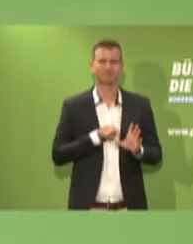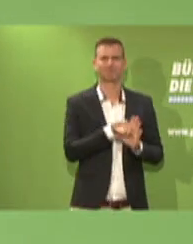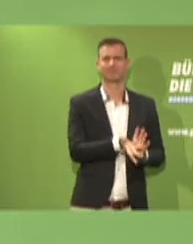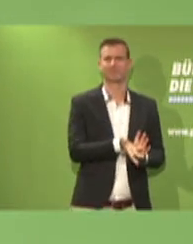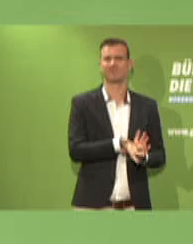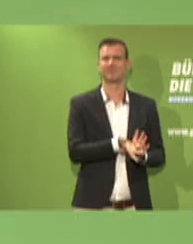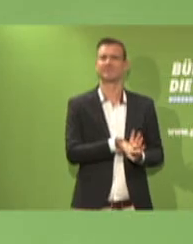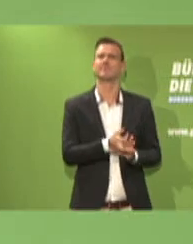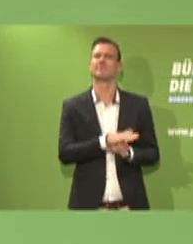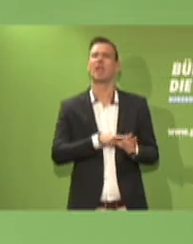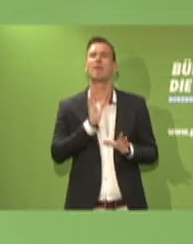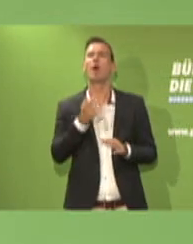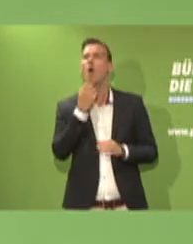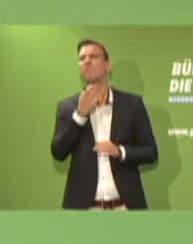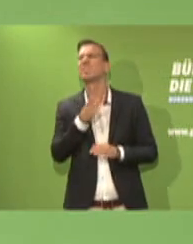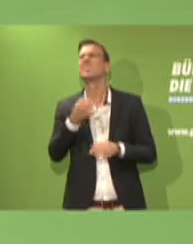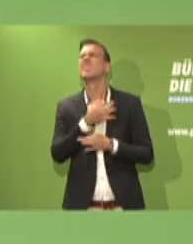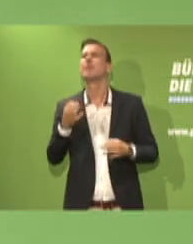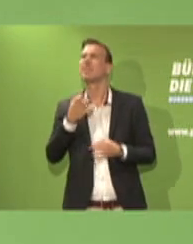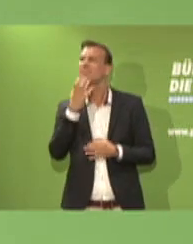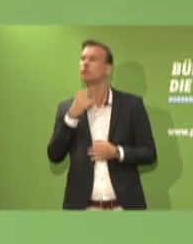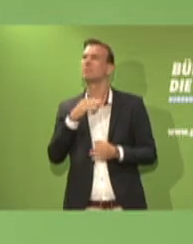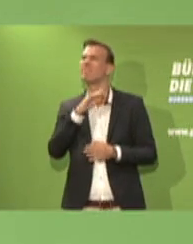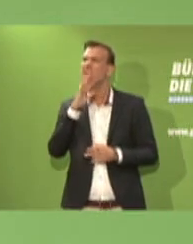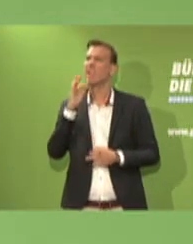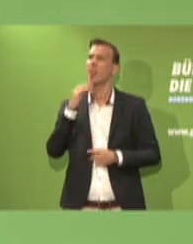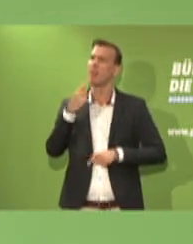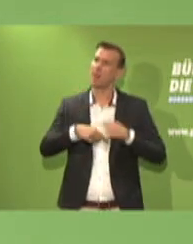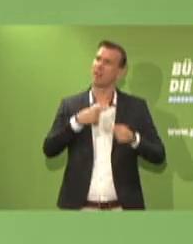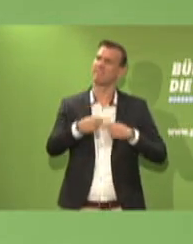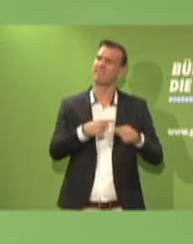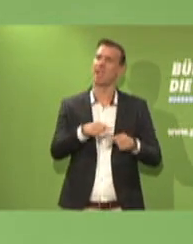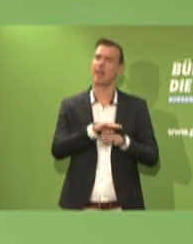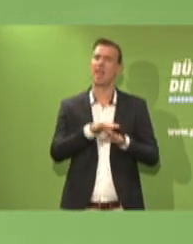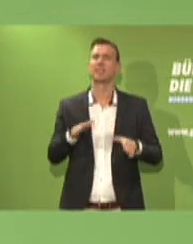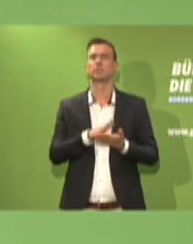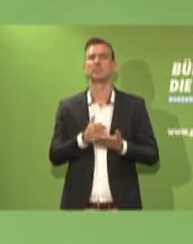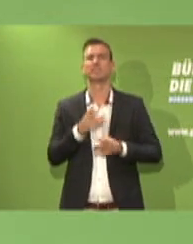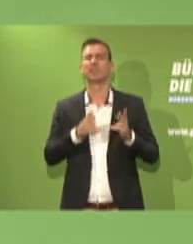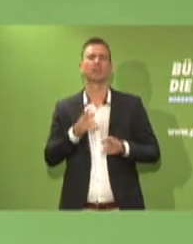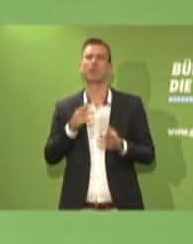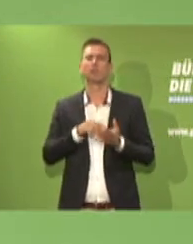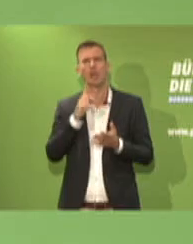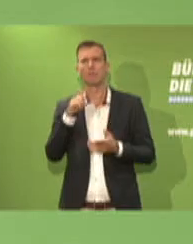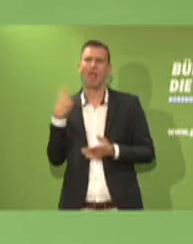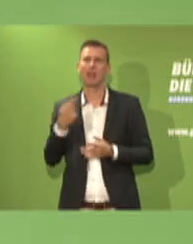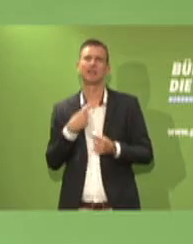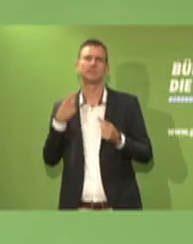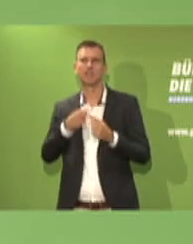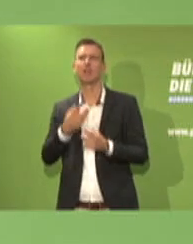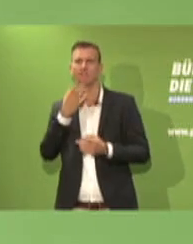wenn sich wahrscheinlich keiner wünscht, dass es zu vielen Verfahren vom Landesschiedsgericht kommt, weil letztlich, glaube ich, ist es unser aller Ziel, dass wir